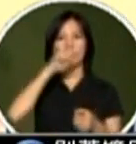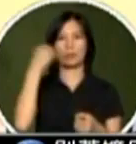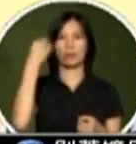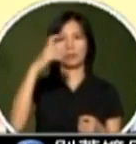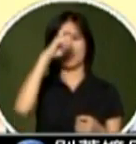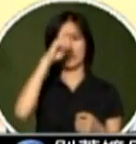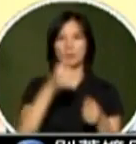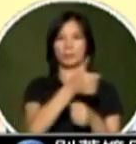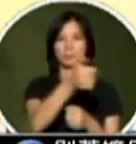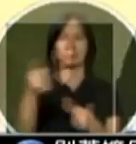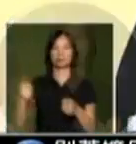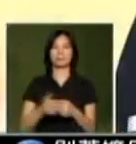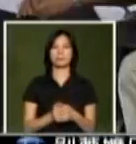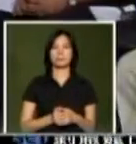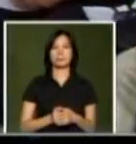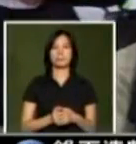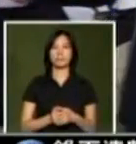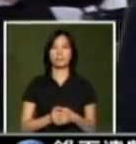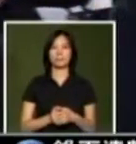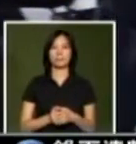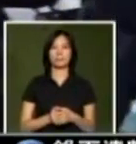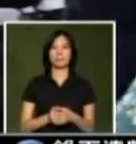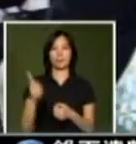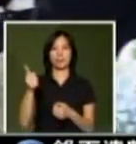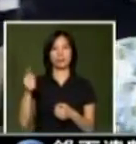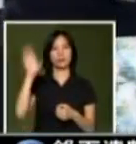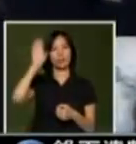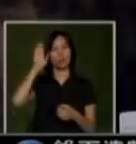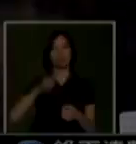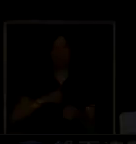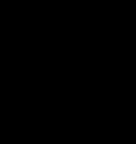望。谢谢大家。 谢谢苏建昌先生。